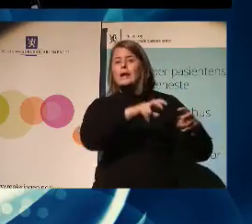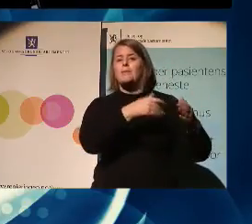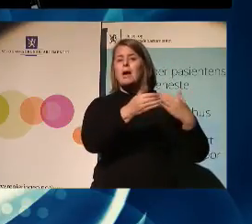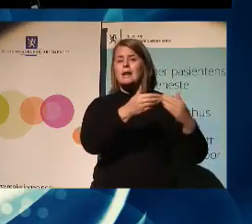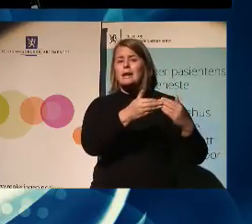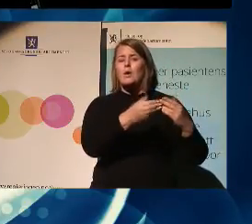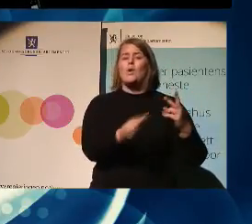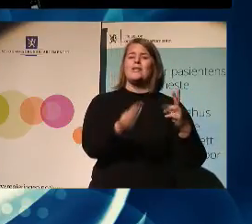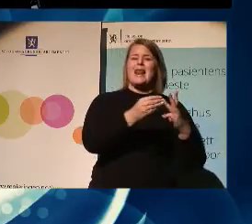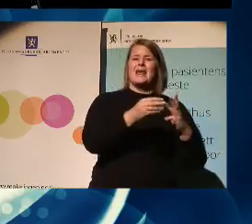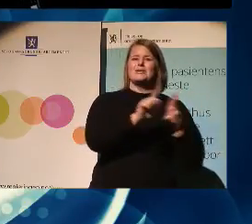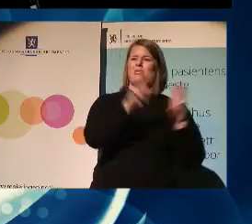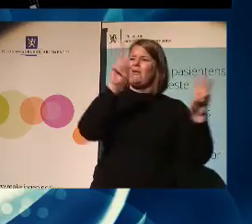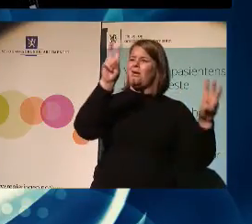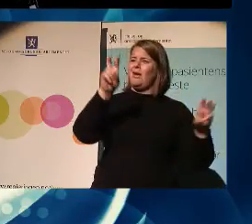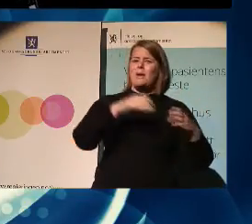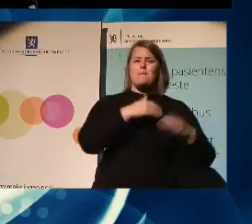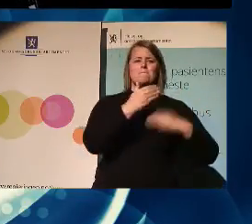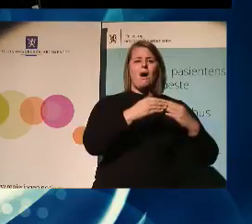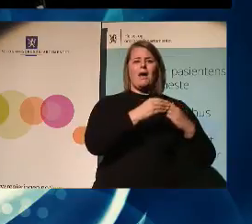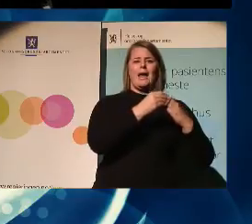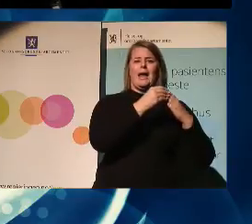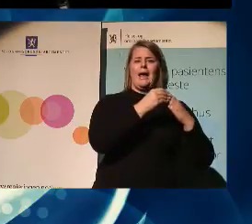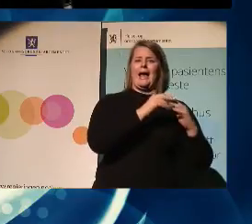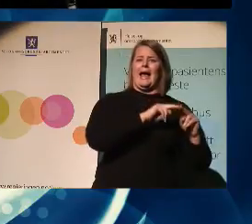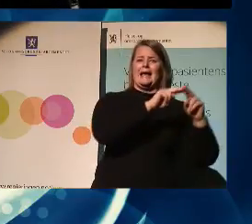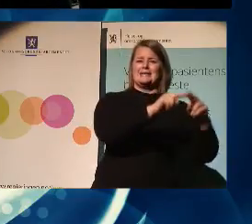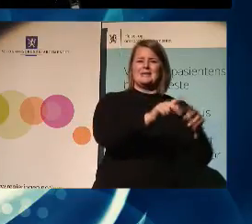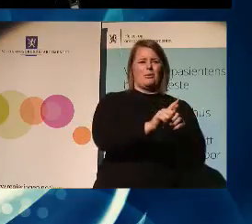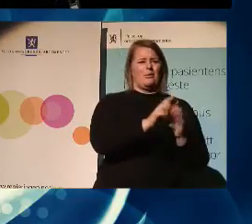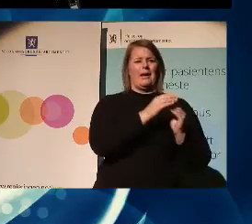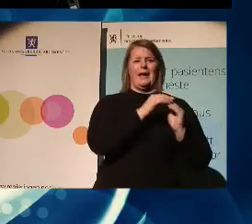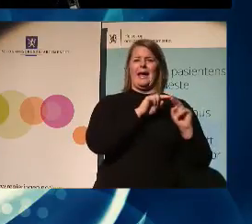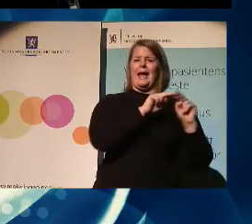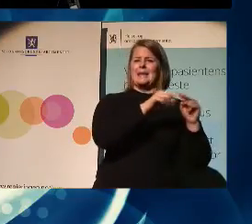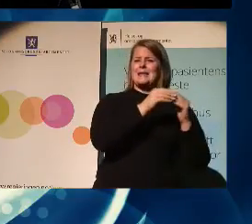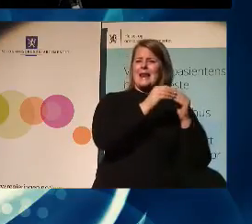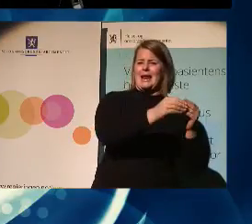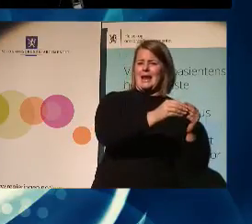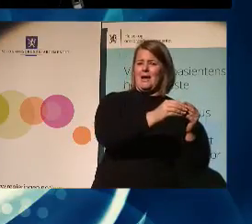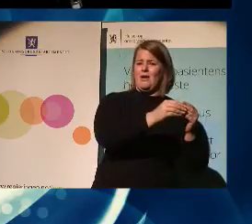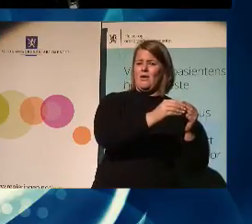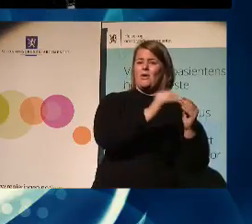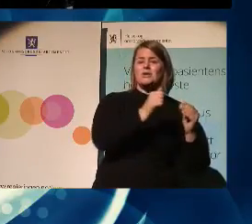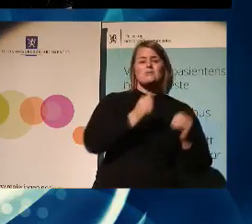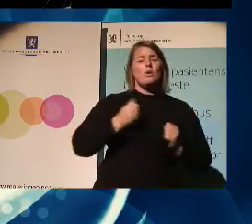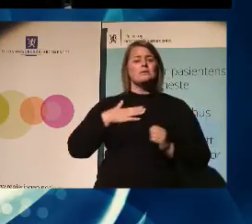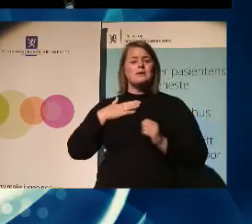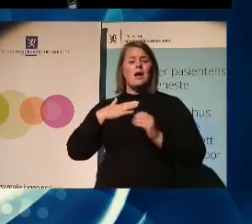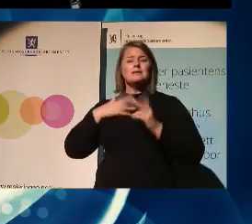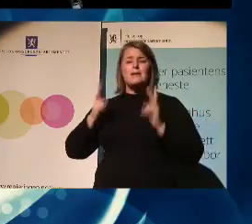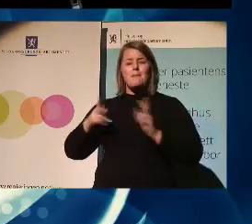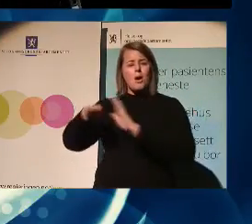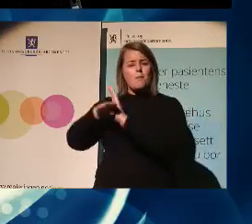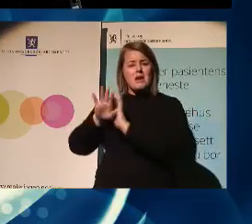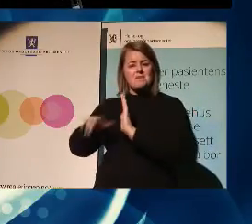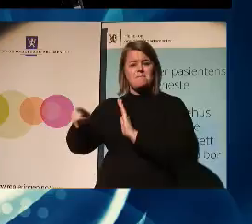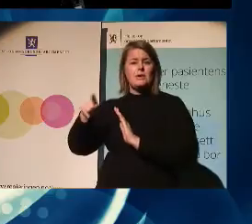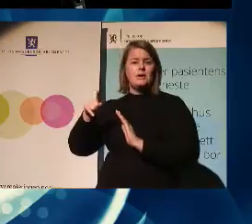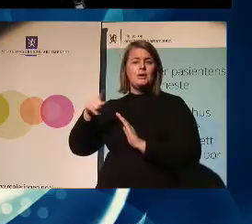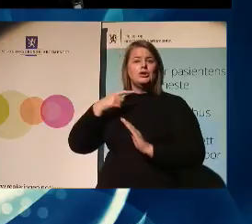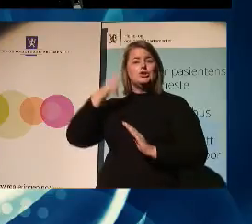en pakkereise, og vi får også en reiseleder. Kanskje det også nødvendig i psykisk helse og rus. Og det viktig med tidlig hjelp,